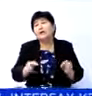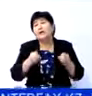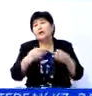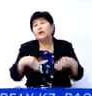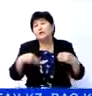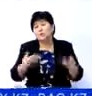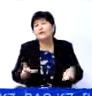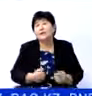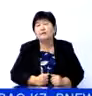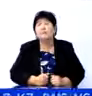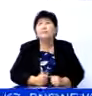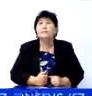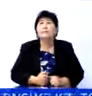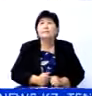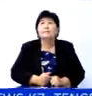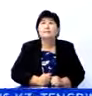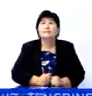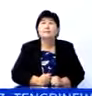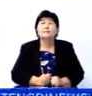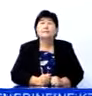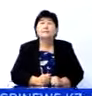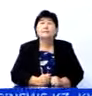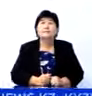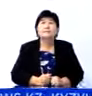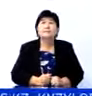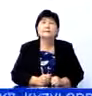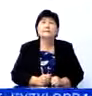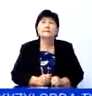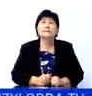берсін. Шолпан Исабекова, Бөгенбай Абасилов, Досхан Сәтбай, Қызылорда телеарнасы.